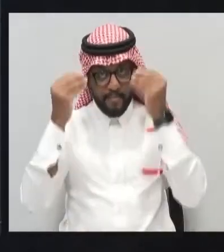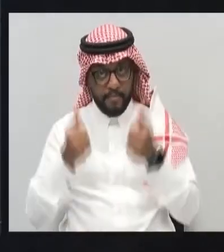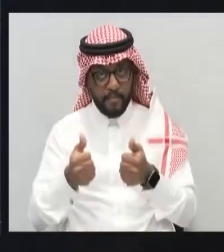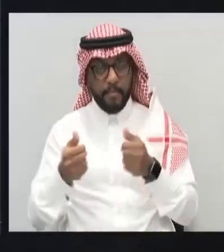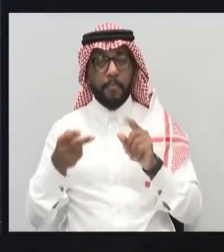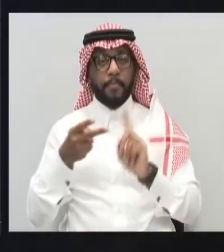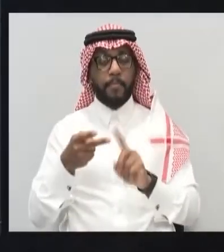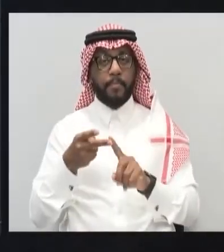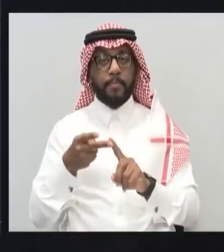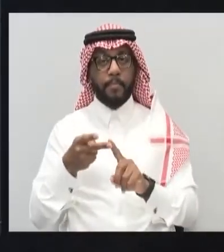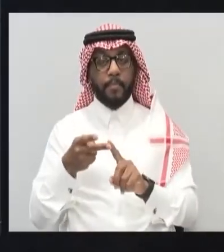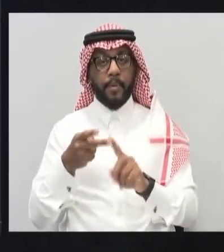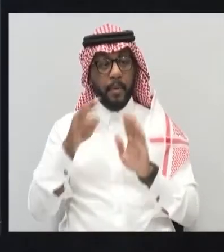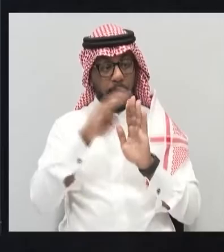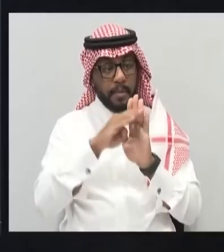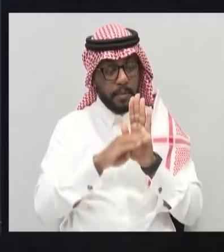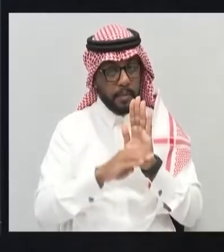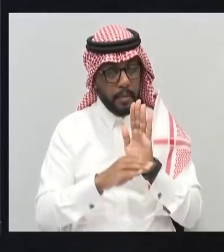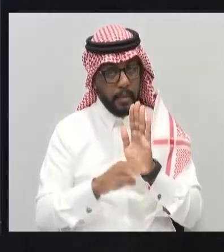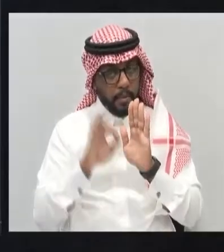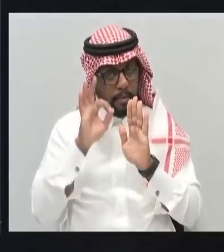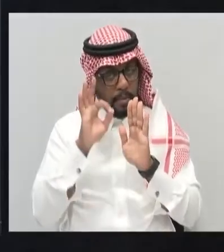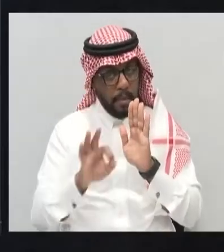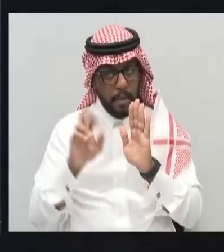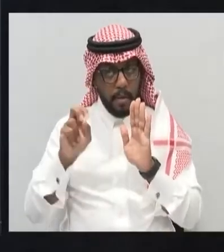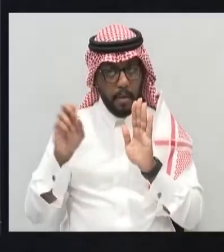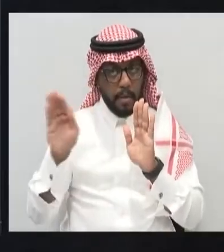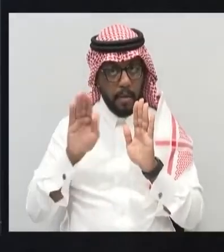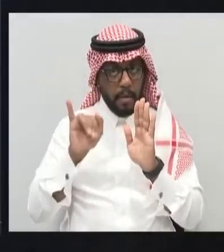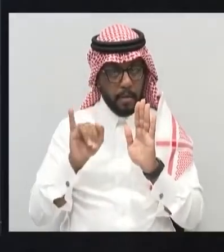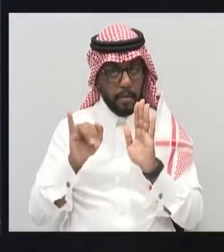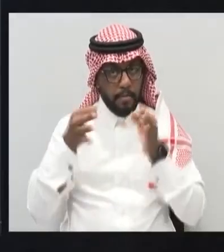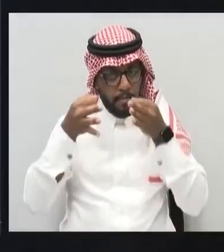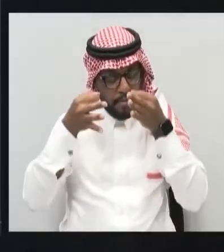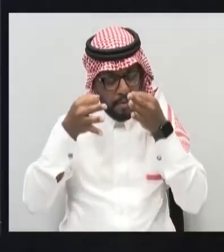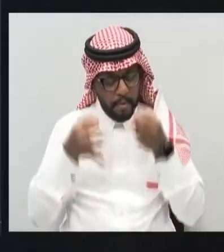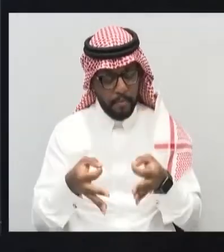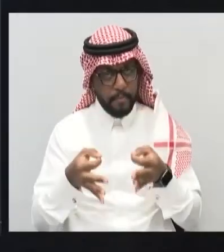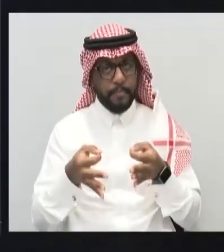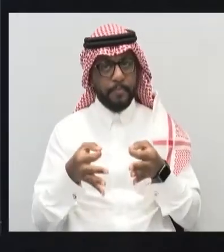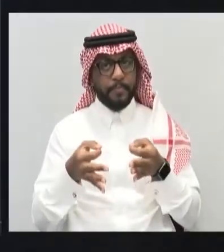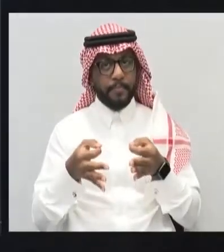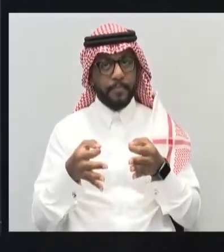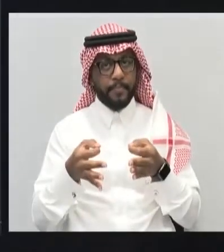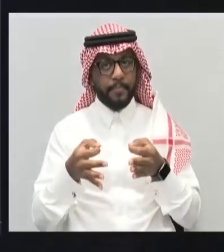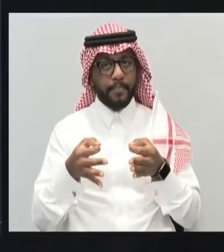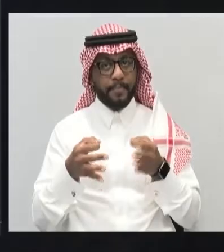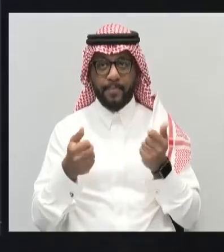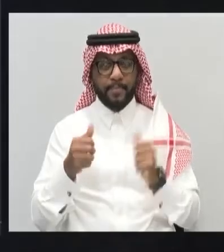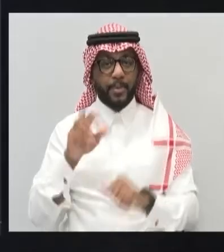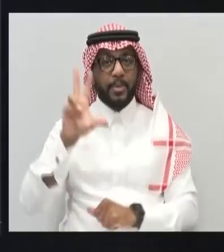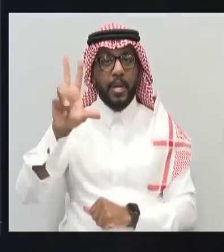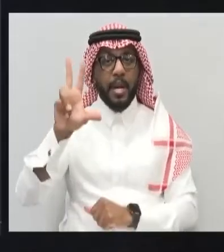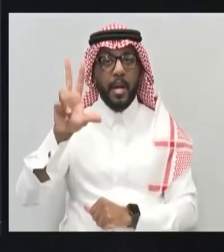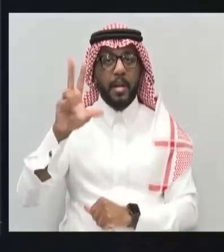اخذنا اركان جمله القسم او مكونات جمله القسم وذكرنا من هذه المكونات حرف القسم او